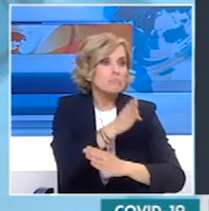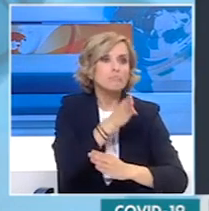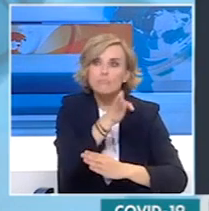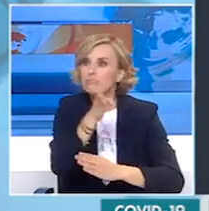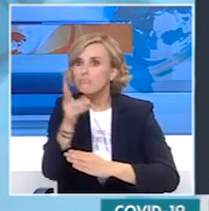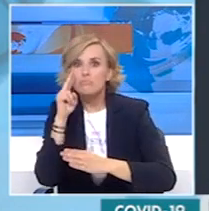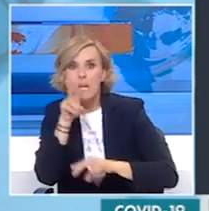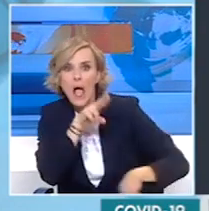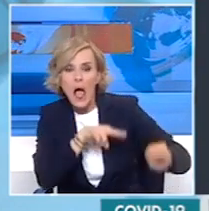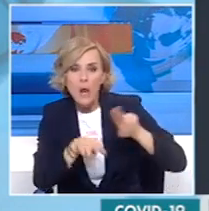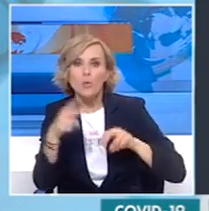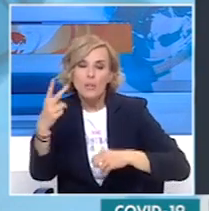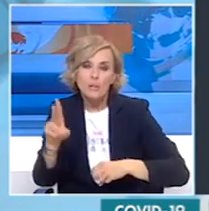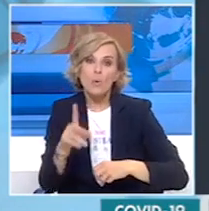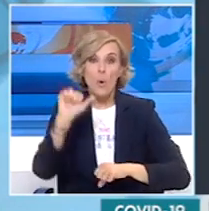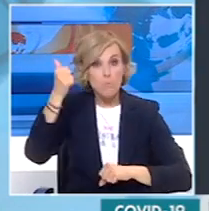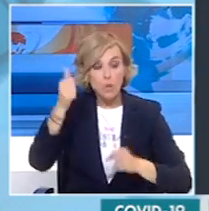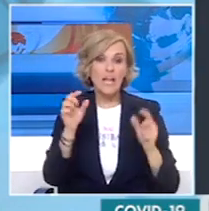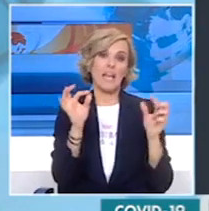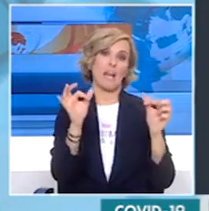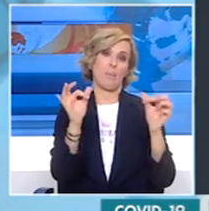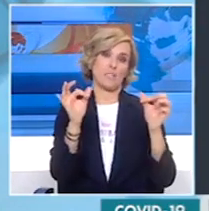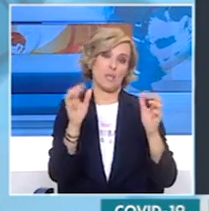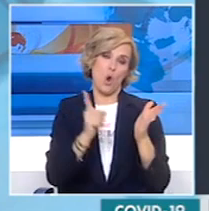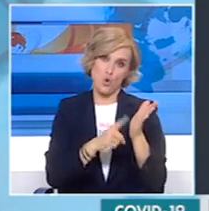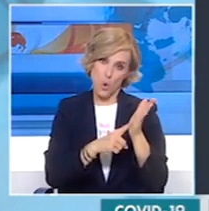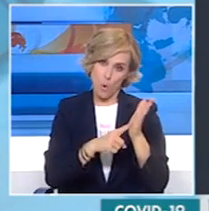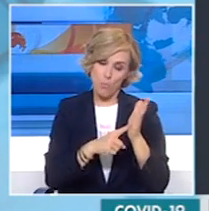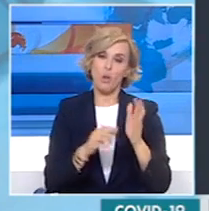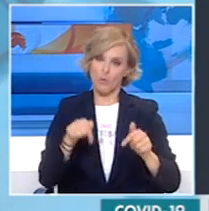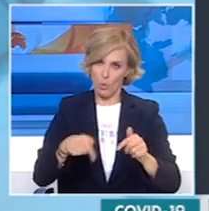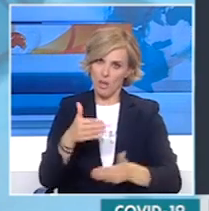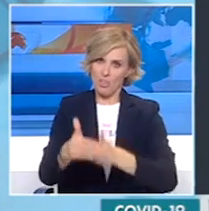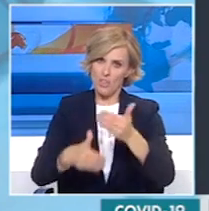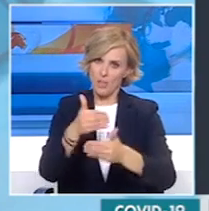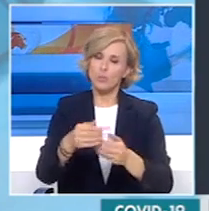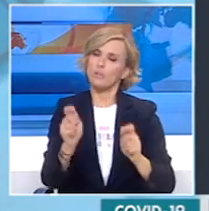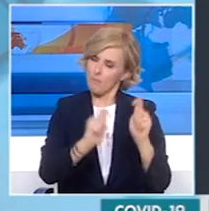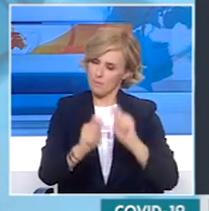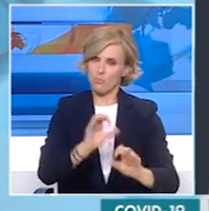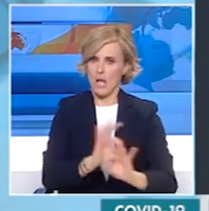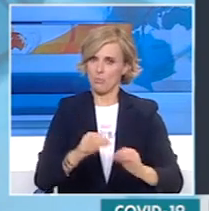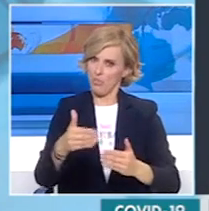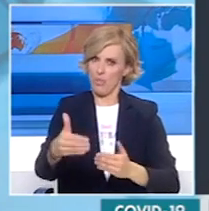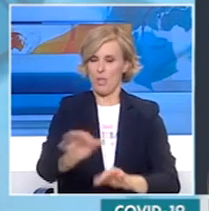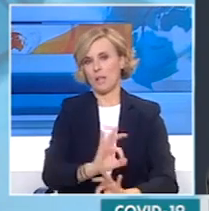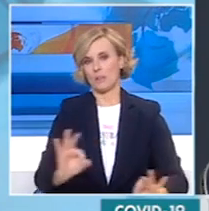επειδή πρέπει να προηγηθεί μια νομοθετική ρύθμιση που είναι σε διαδικασία νομοθέτηση αυτή τη στιγμή.